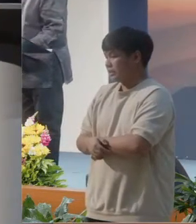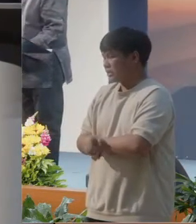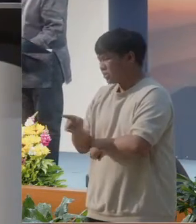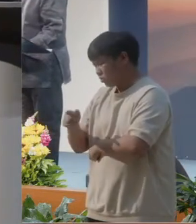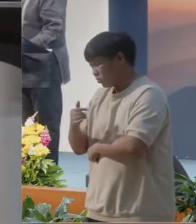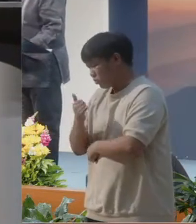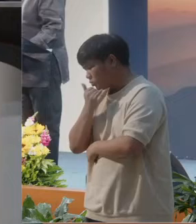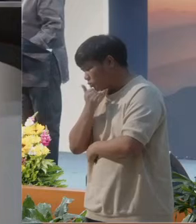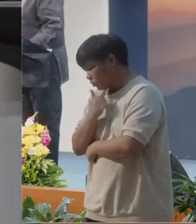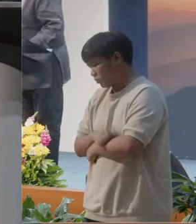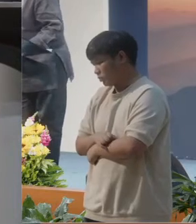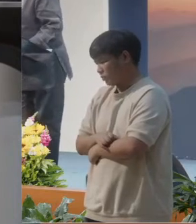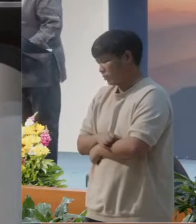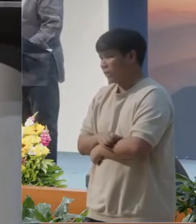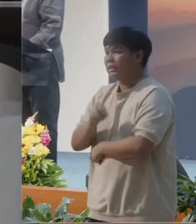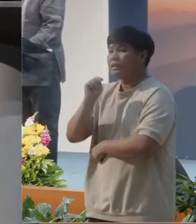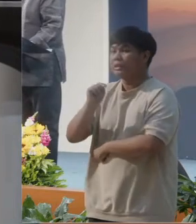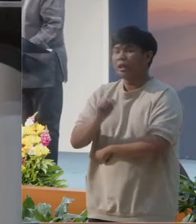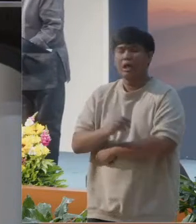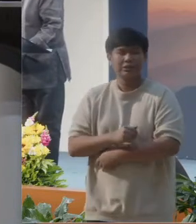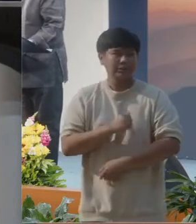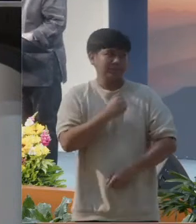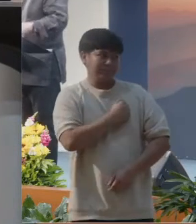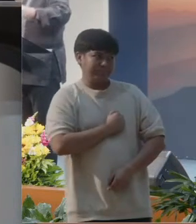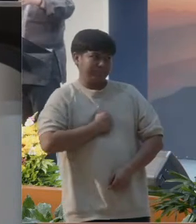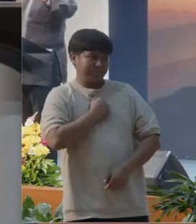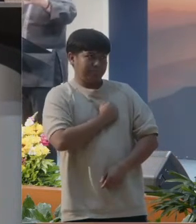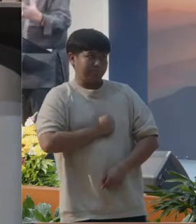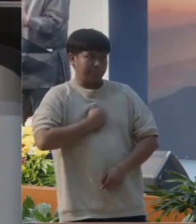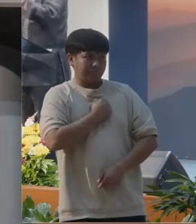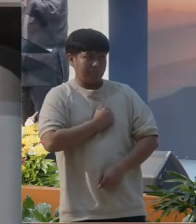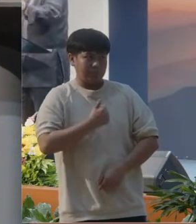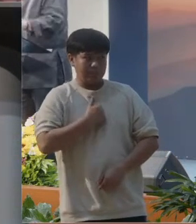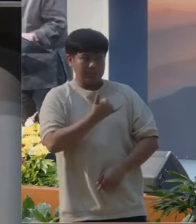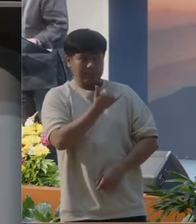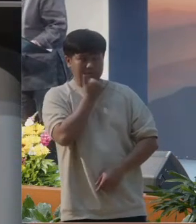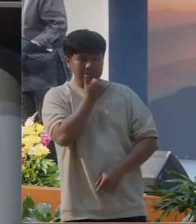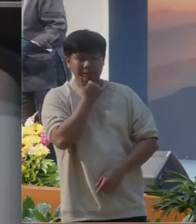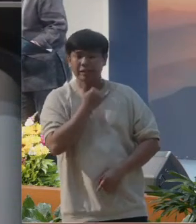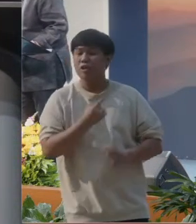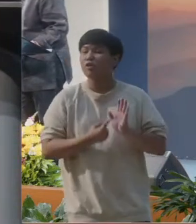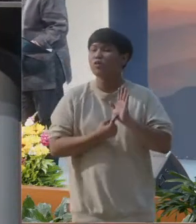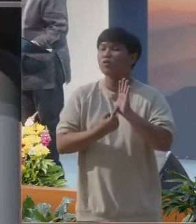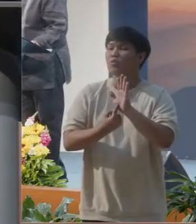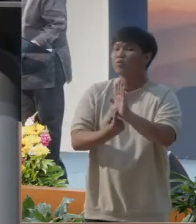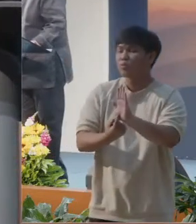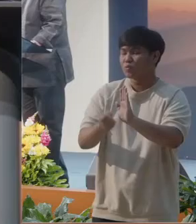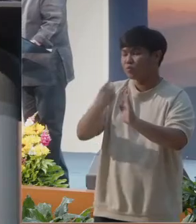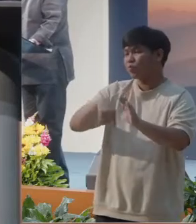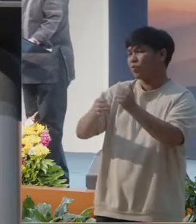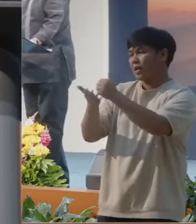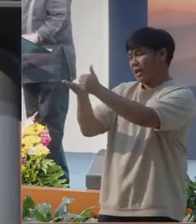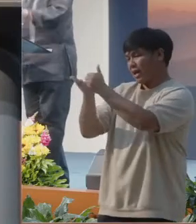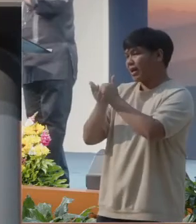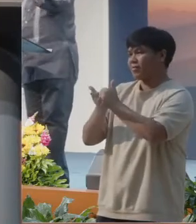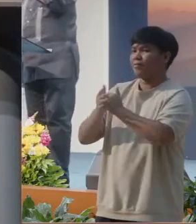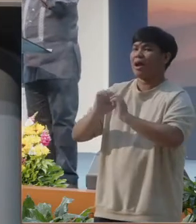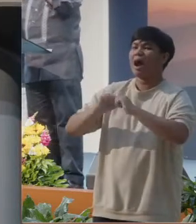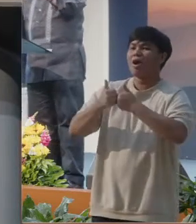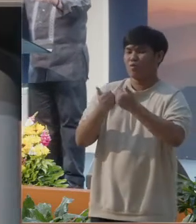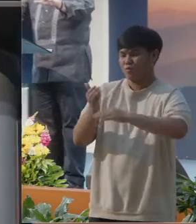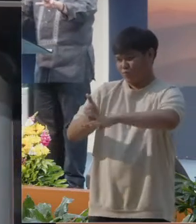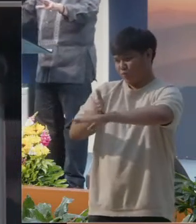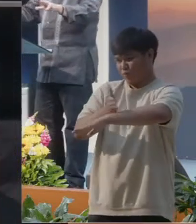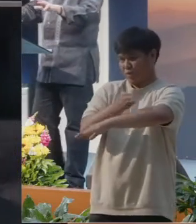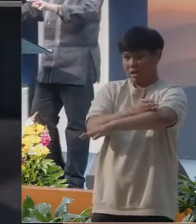sa inyo. At yun po ang makatutulong at makapagbubuhay po sa ating lahat. Kaya't pagka po